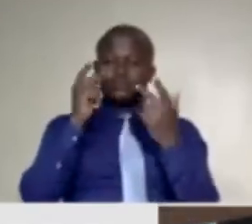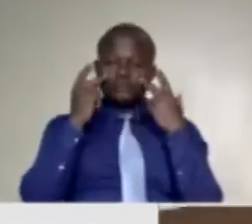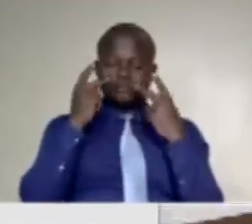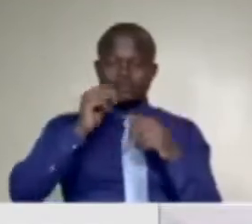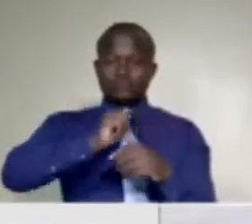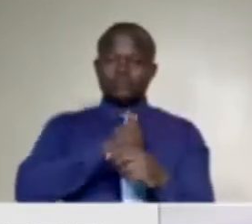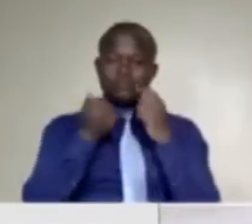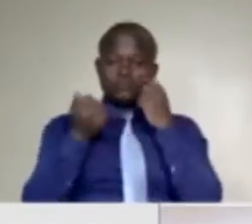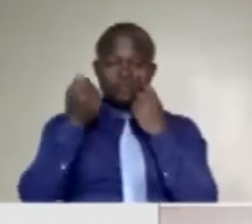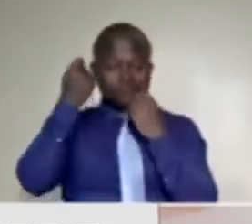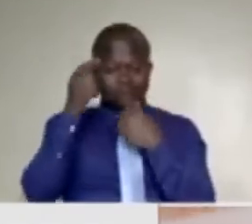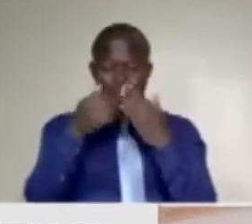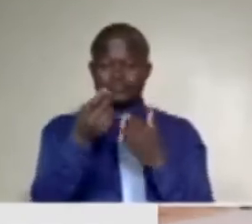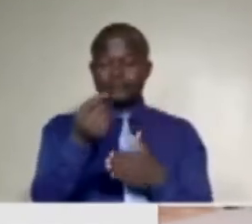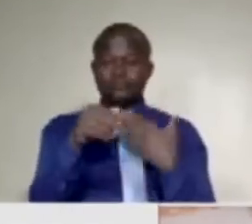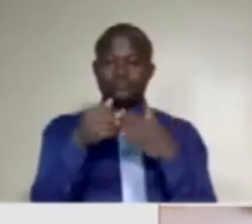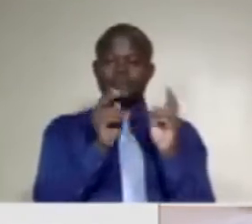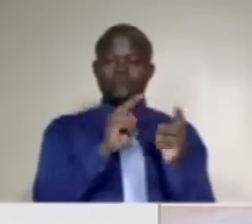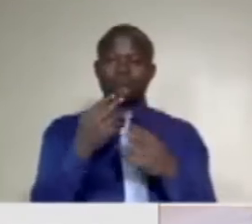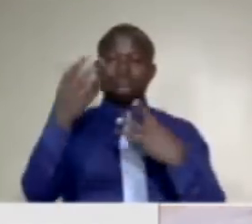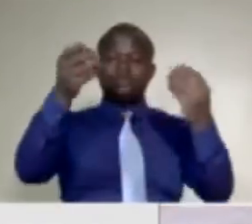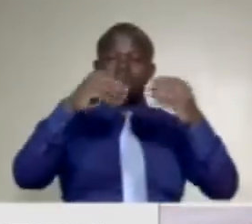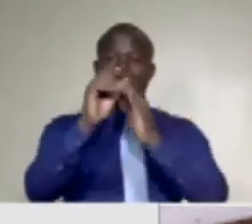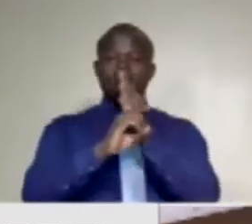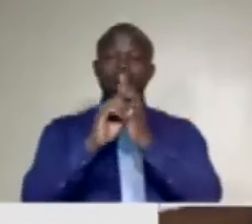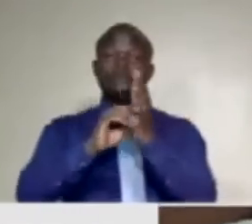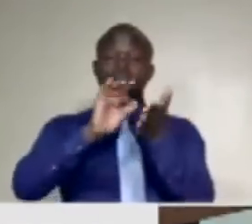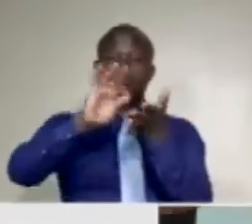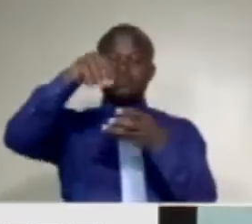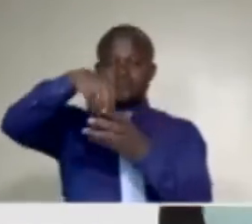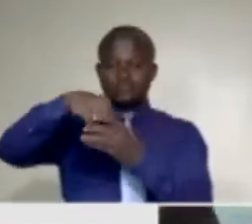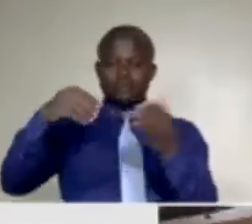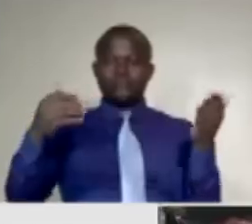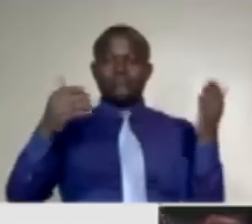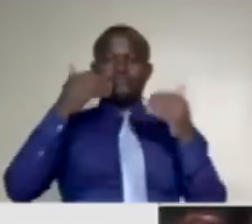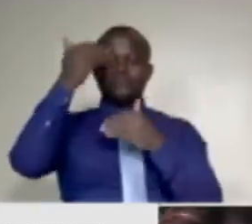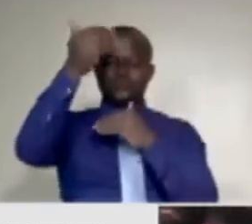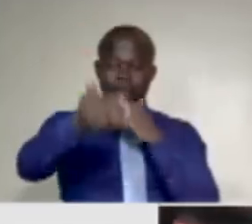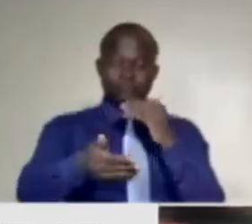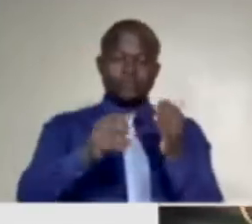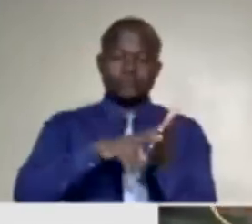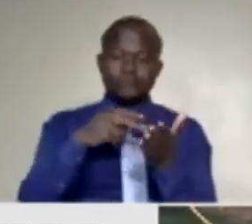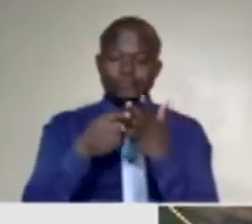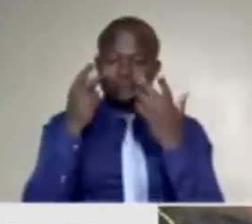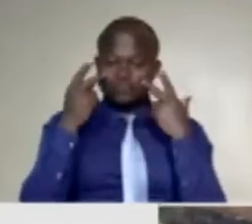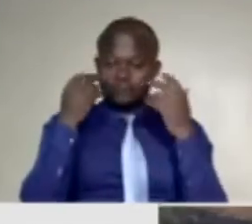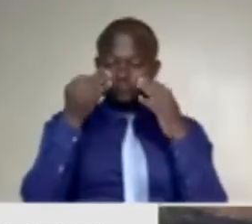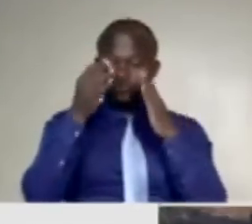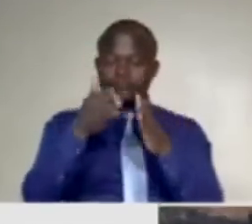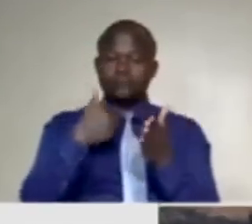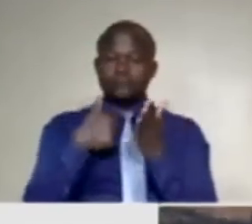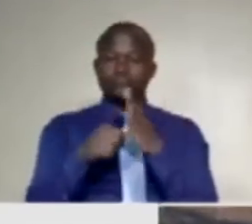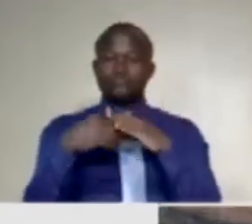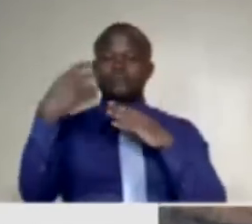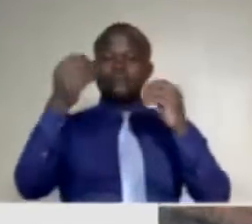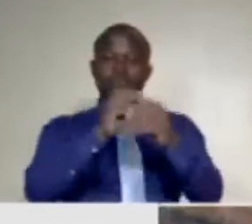iwacu, ubwo amafaranga n'ubundi akajya mu karere acyanditsemo. Nyuma rero ukabibona ari uko umuturage agize ikibazo agiye